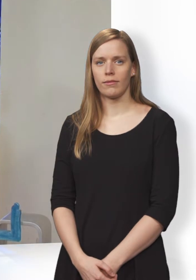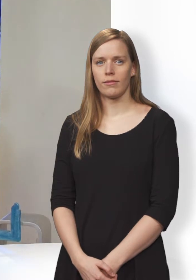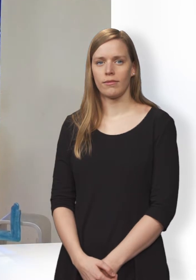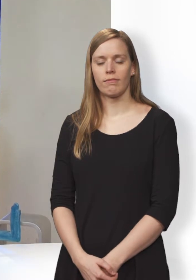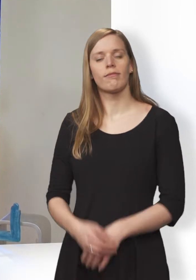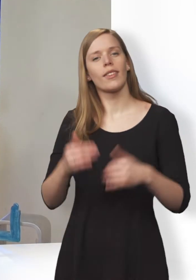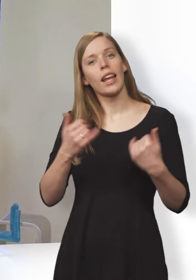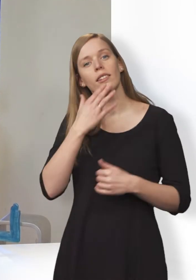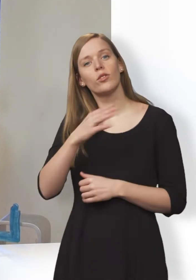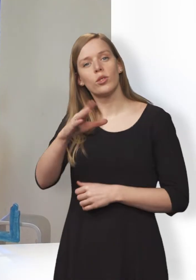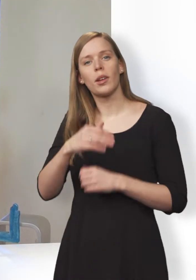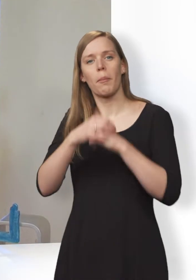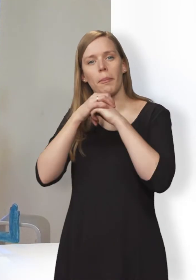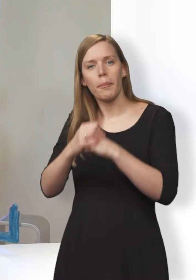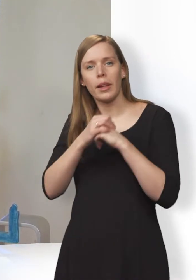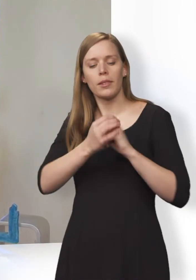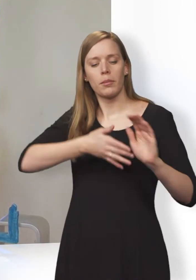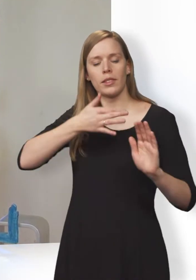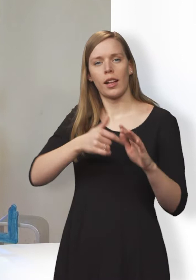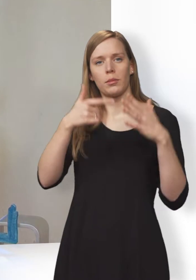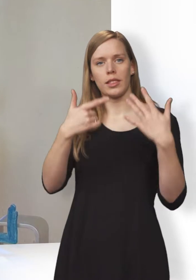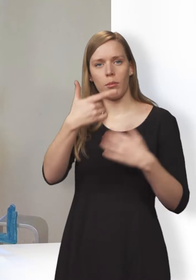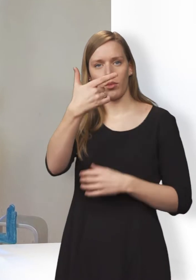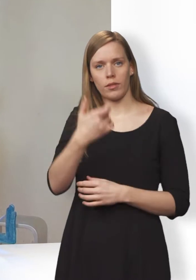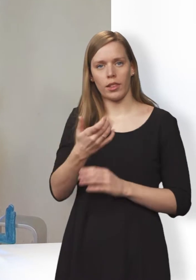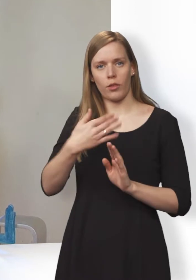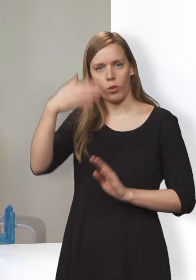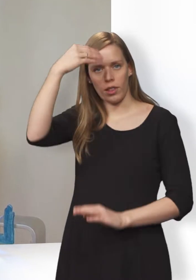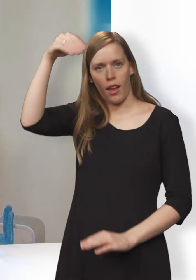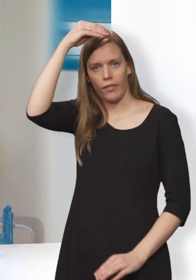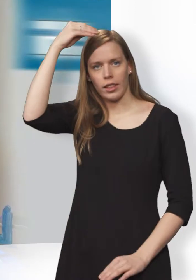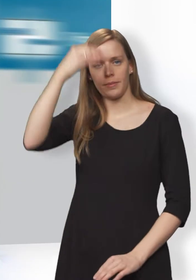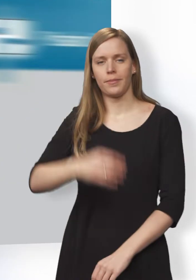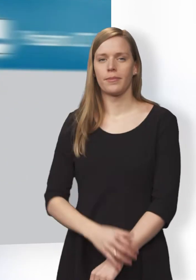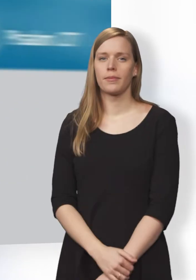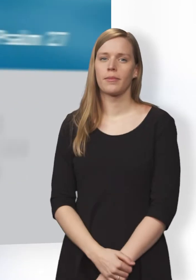lasst uns gemeinsam beten mit worten von david aus seinem 27